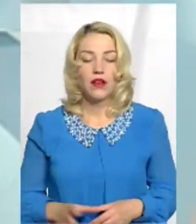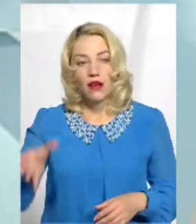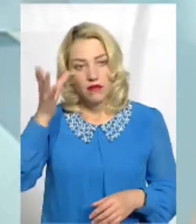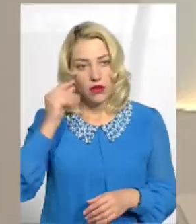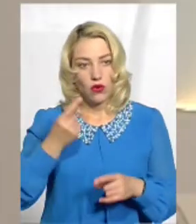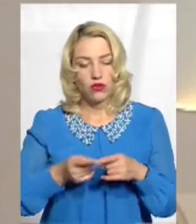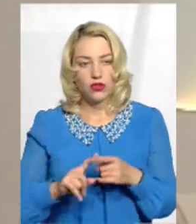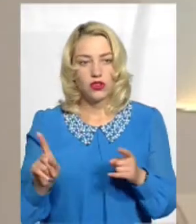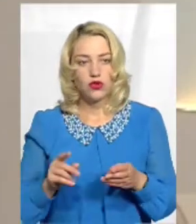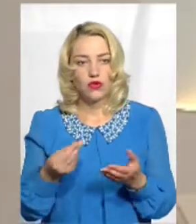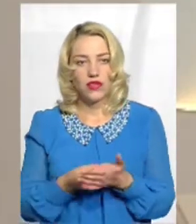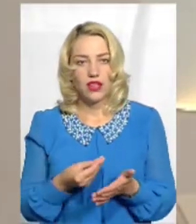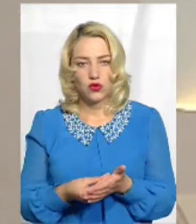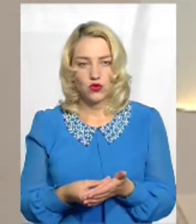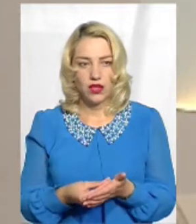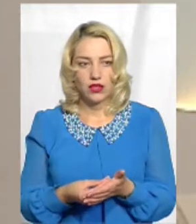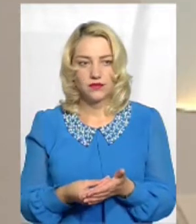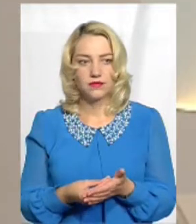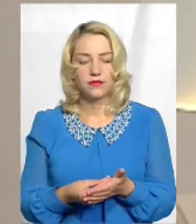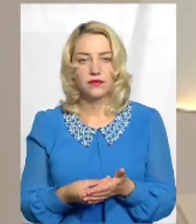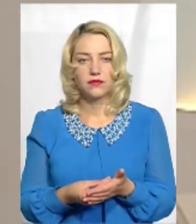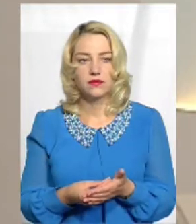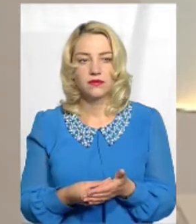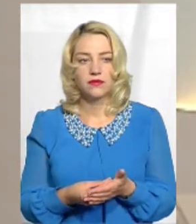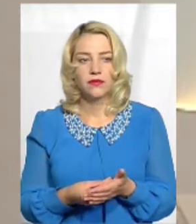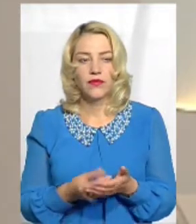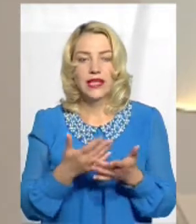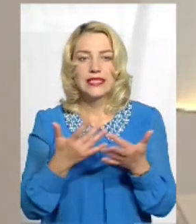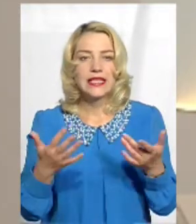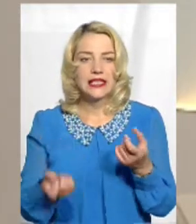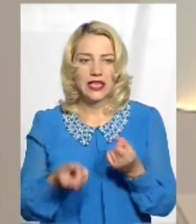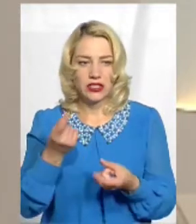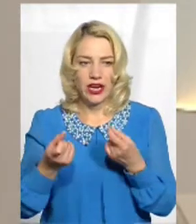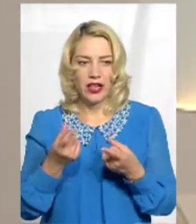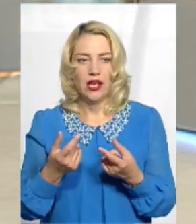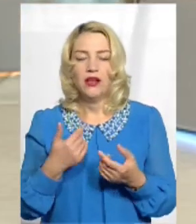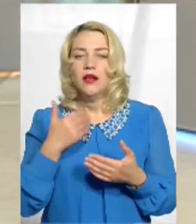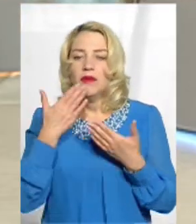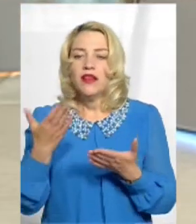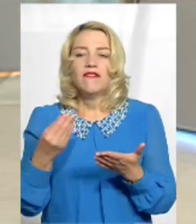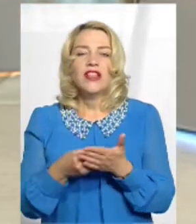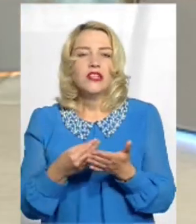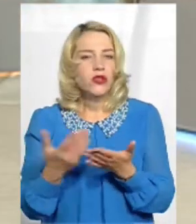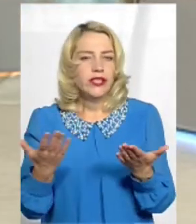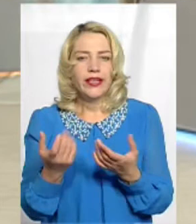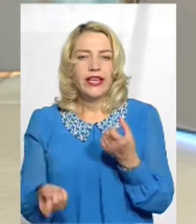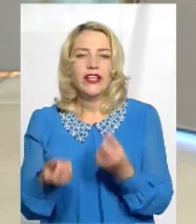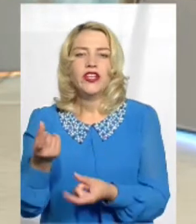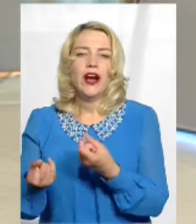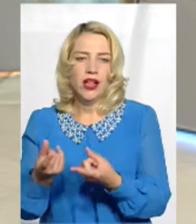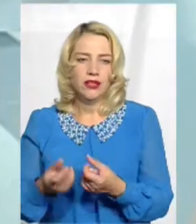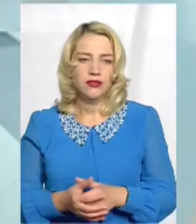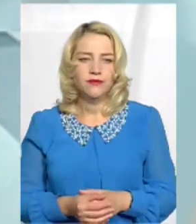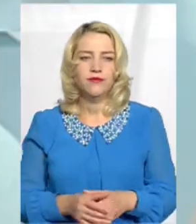Враховуючи те, що фінансування із різних джерел, до речі, з яких джерел фінансується, можете